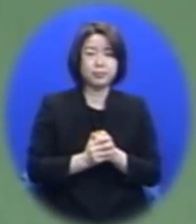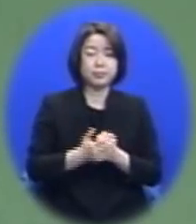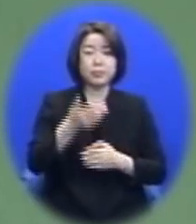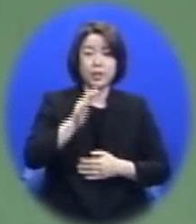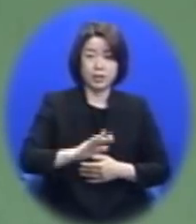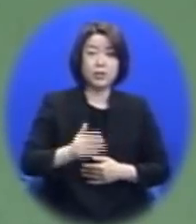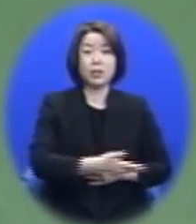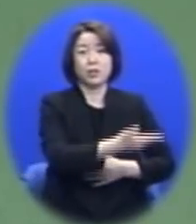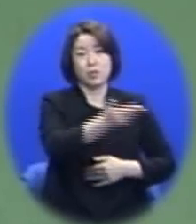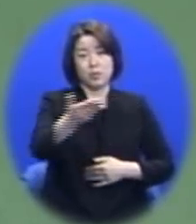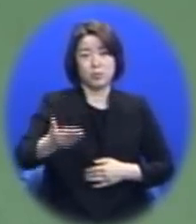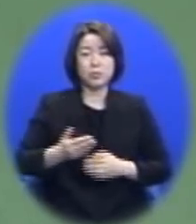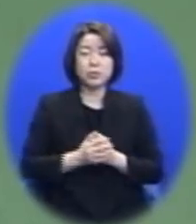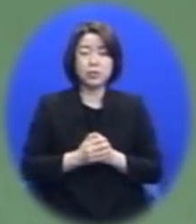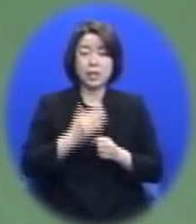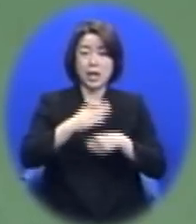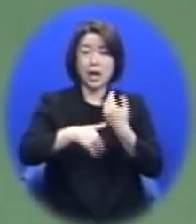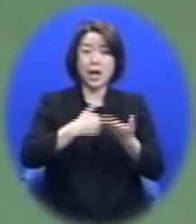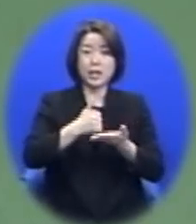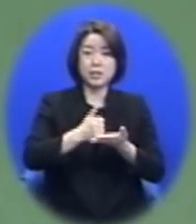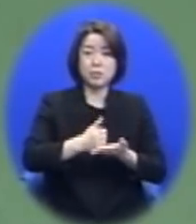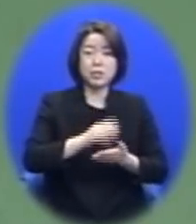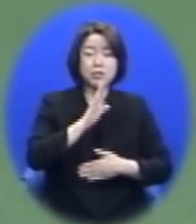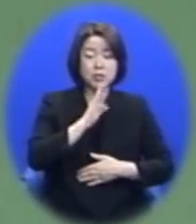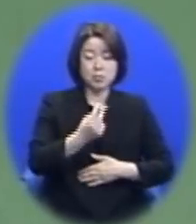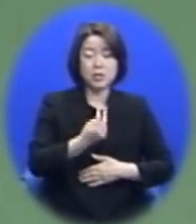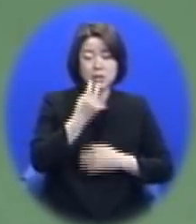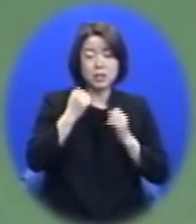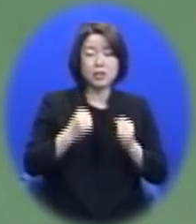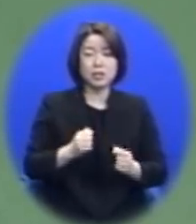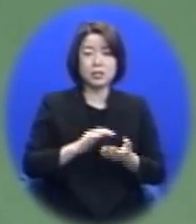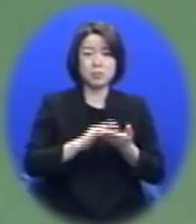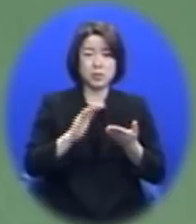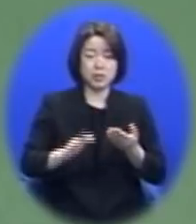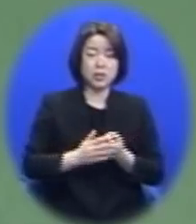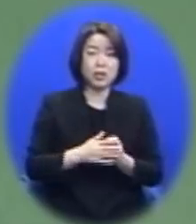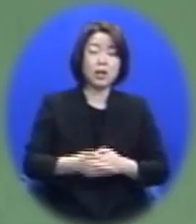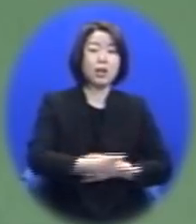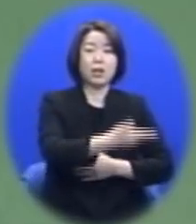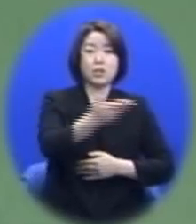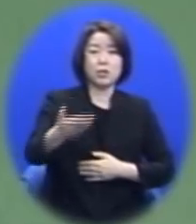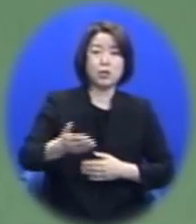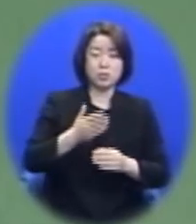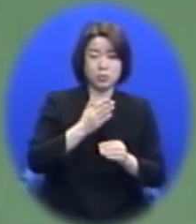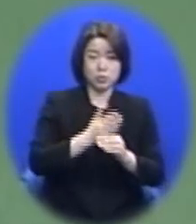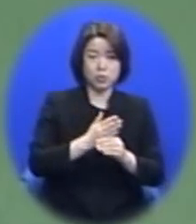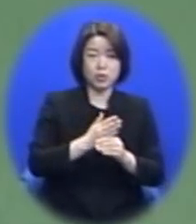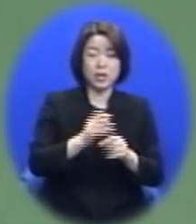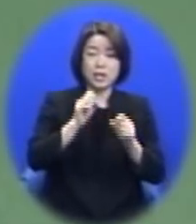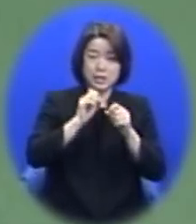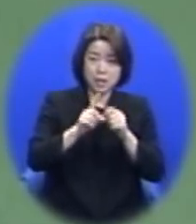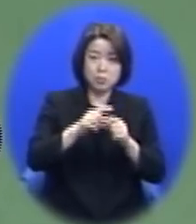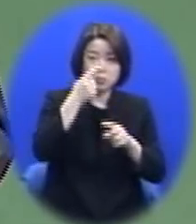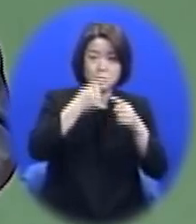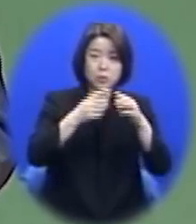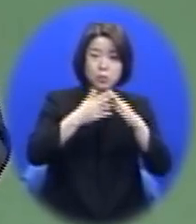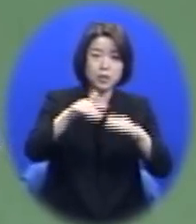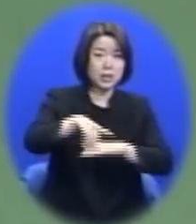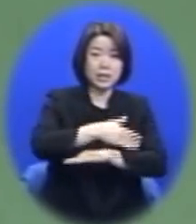근데 여러분 하나님이 정말 살아계십니다. 여러분들 중에 대부분 교회 안